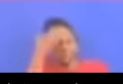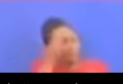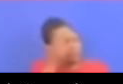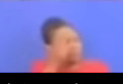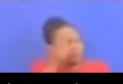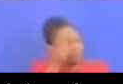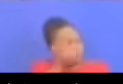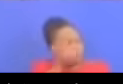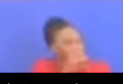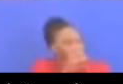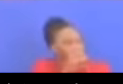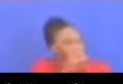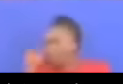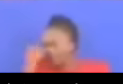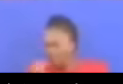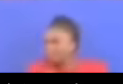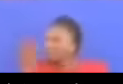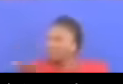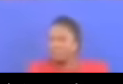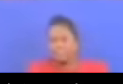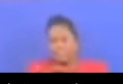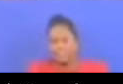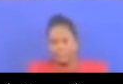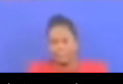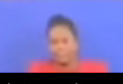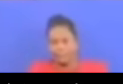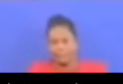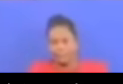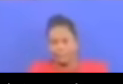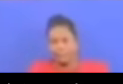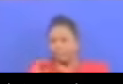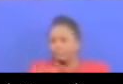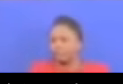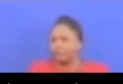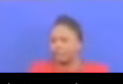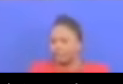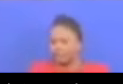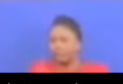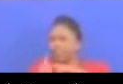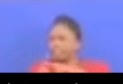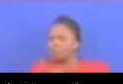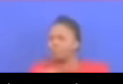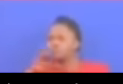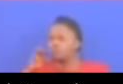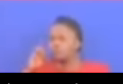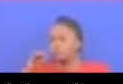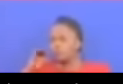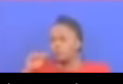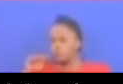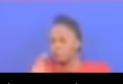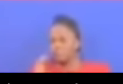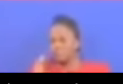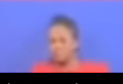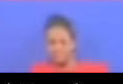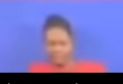na hizi imani ah Mungu anisaidie tu niendelee kubaki kwenye Roma kwa kweli naona kama tunataka kuingia kwenye majaribu